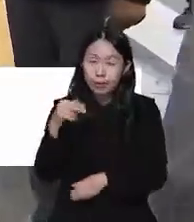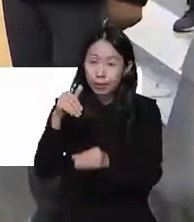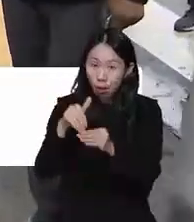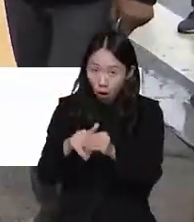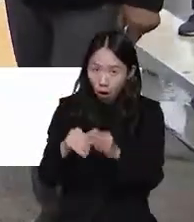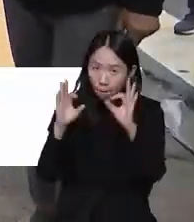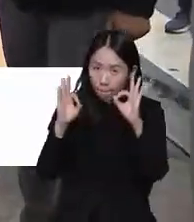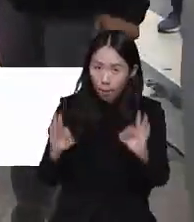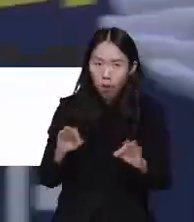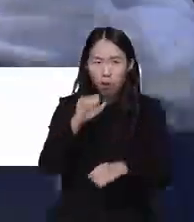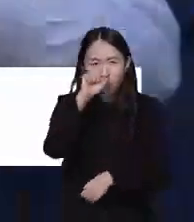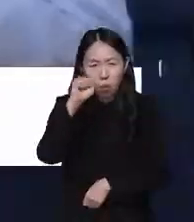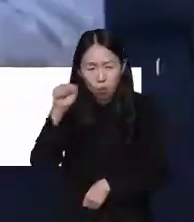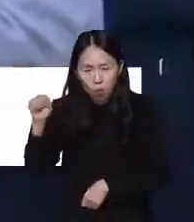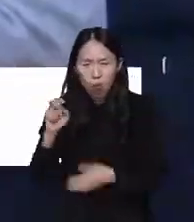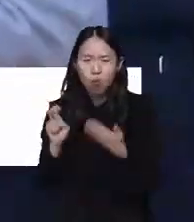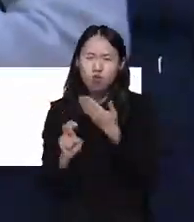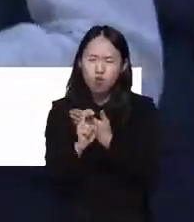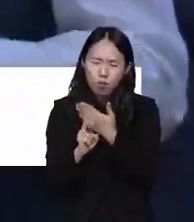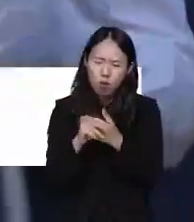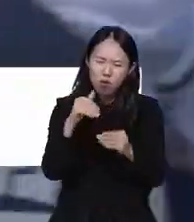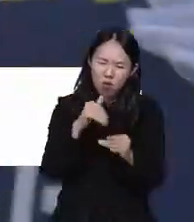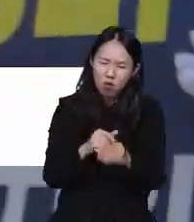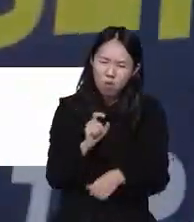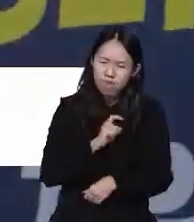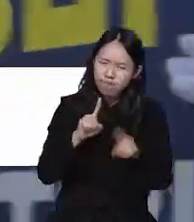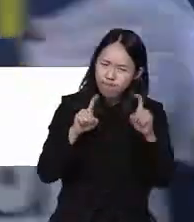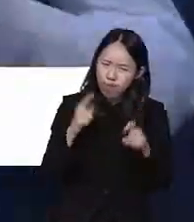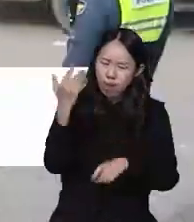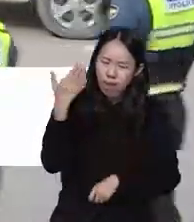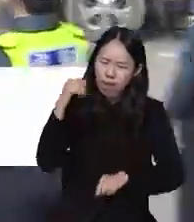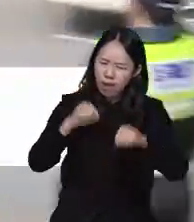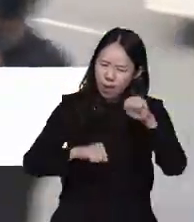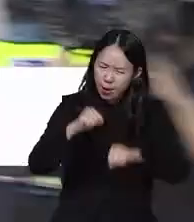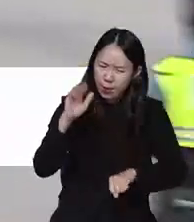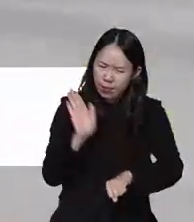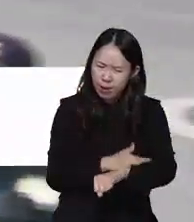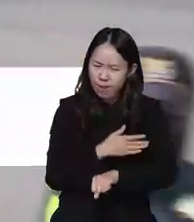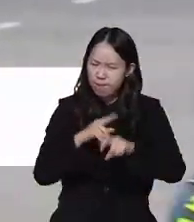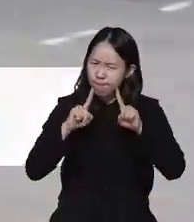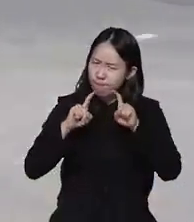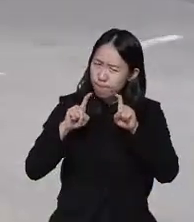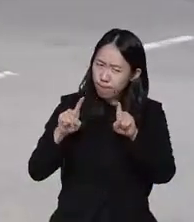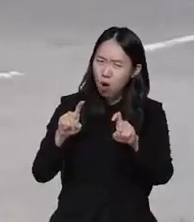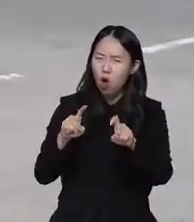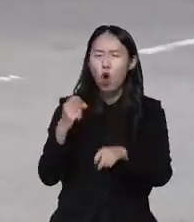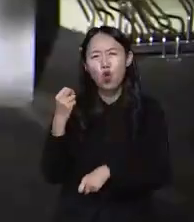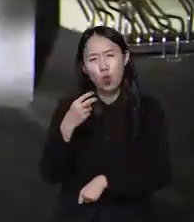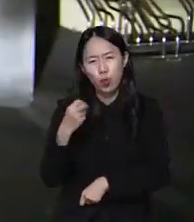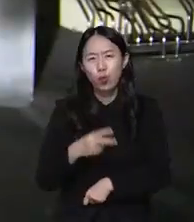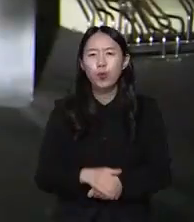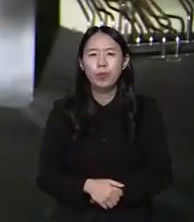경우 후보들의 불법 선거 의혹과 과거 행적 의혹 등이 계속 제기되고 있습니다.